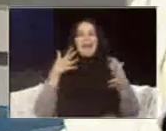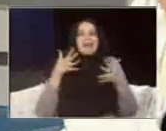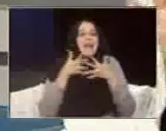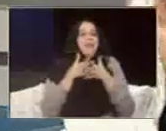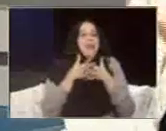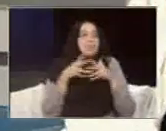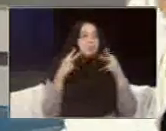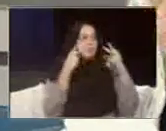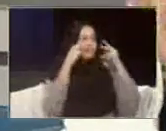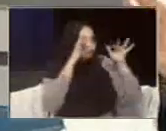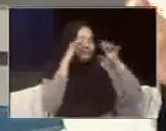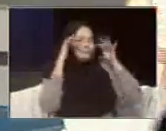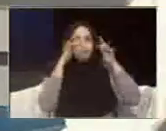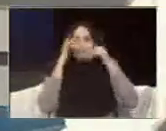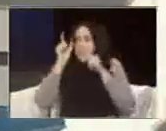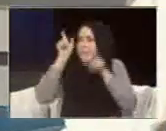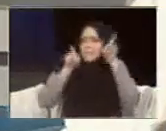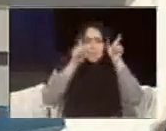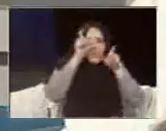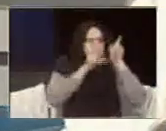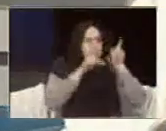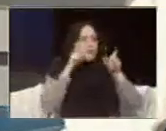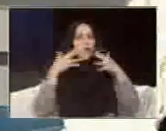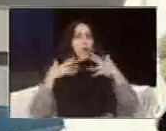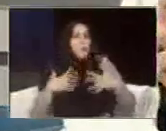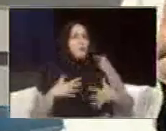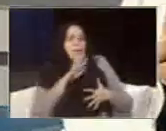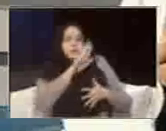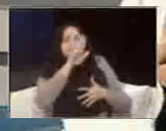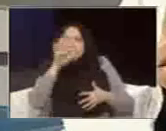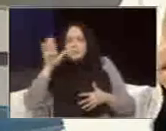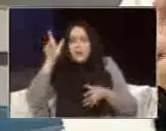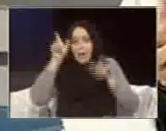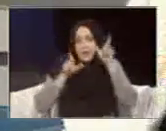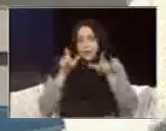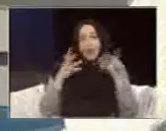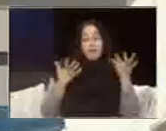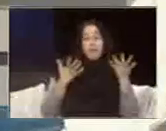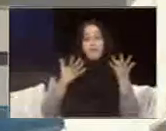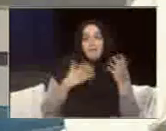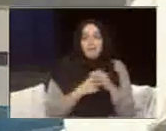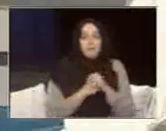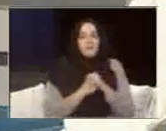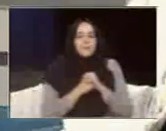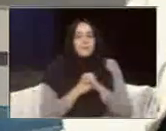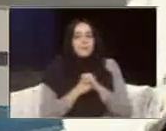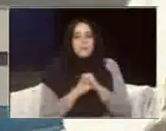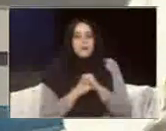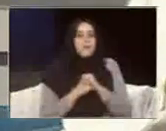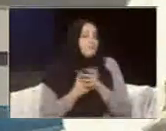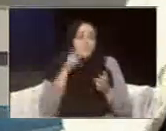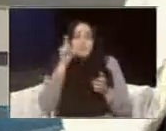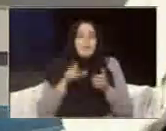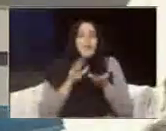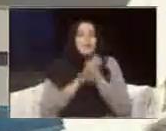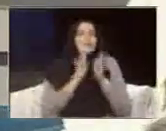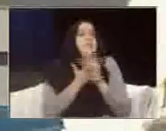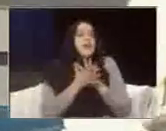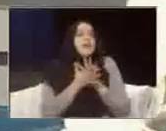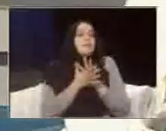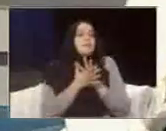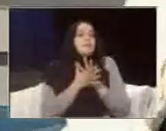ما يراه وما يلحظه من سلوكات وتصرفات من قبل الناس. فالإنسان اجتماعي بطبعه